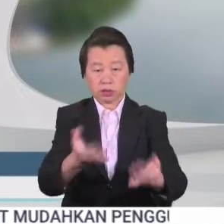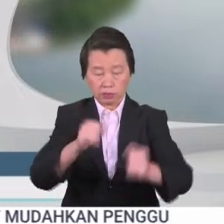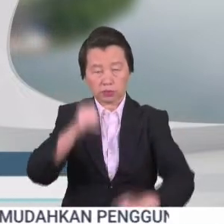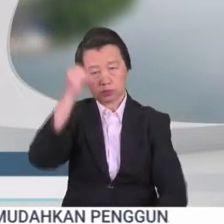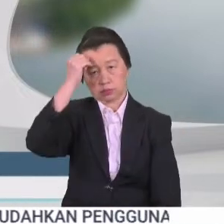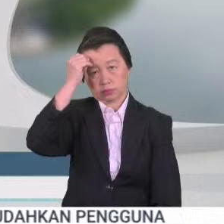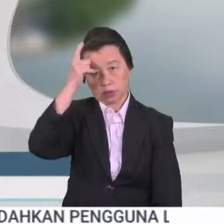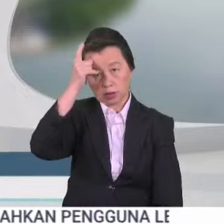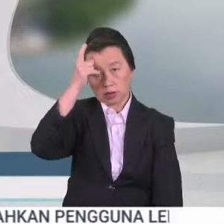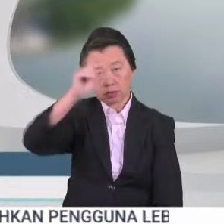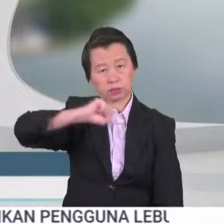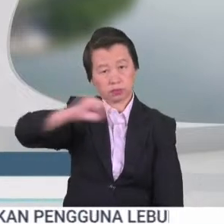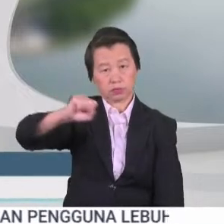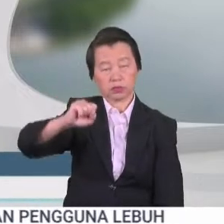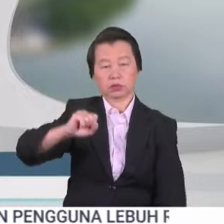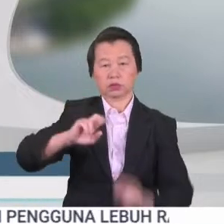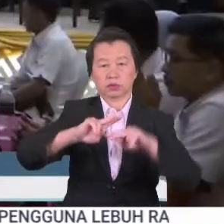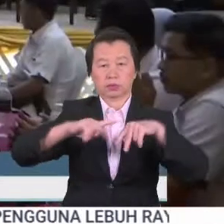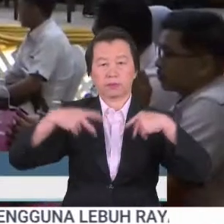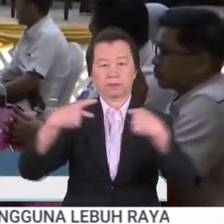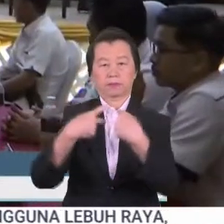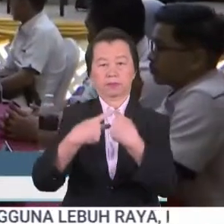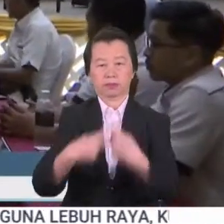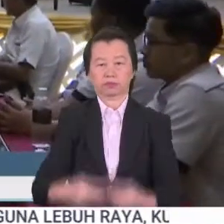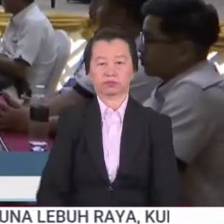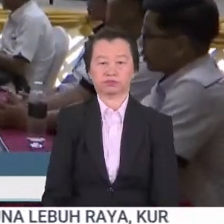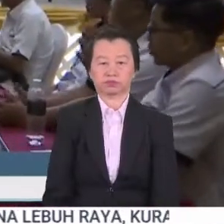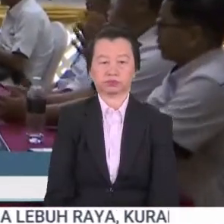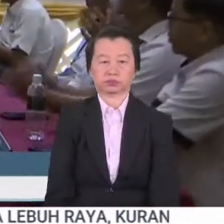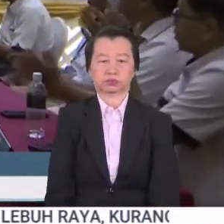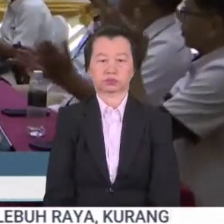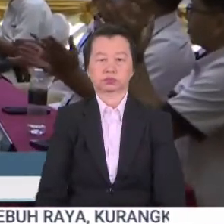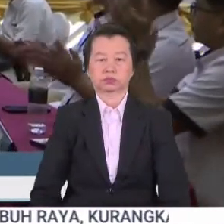memahami perjuangan Parti